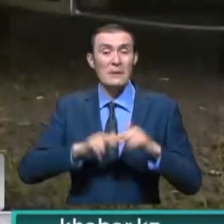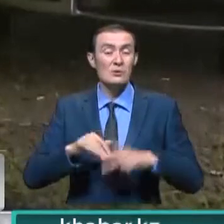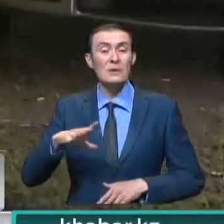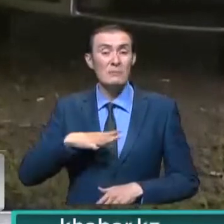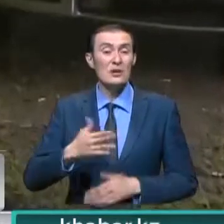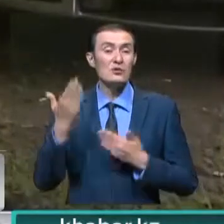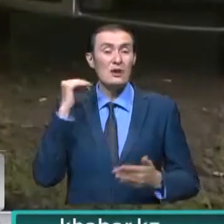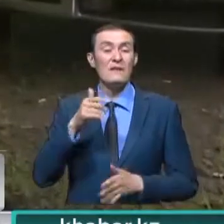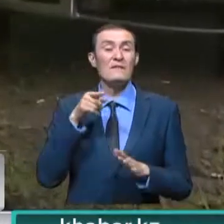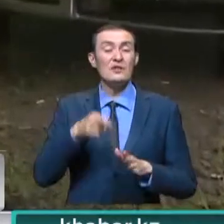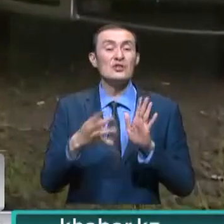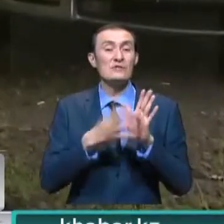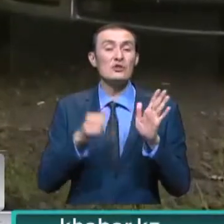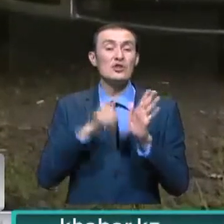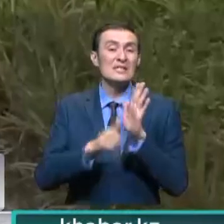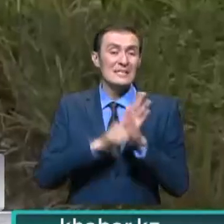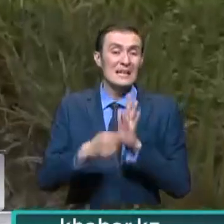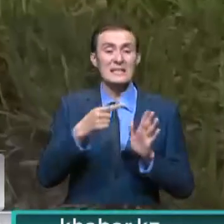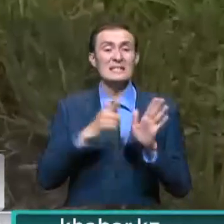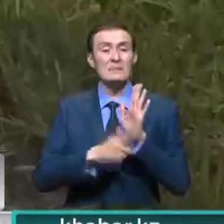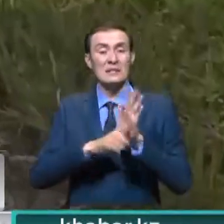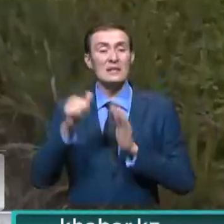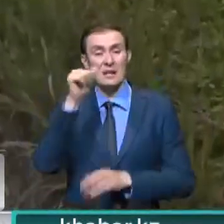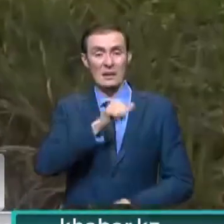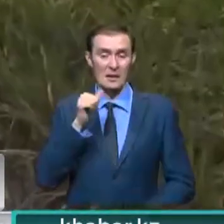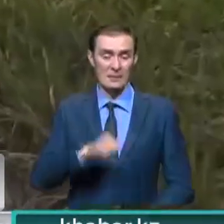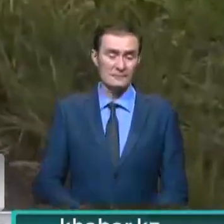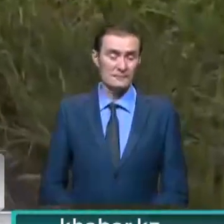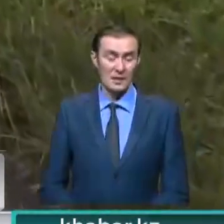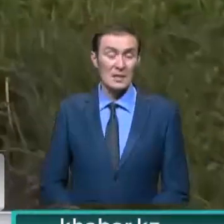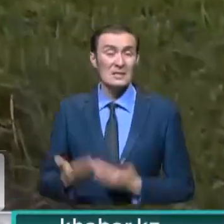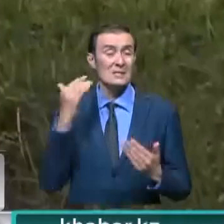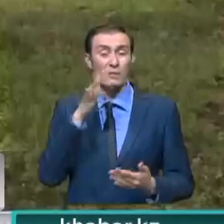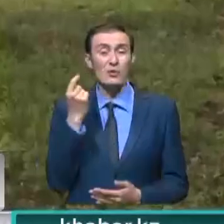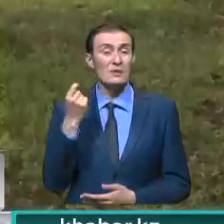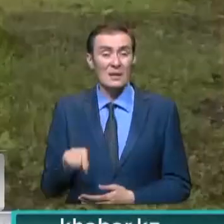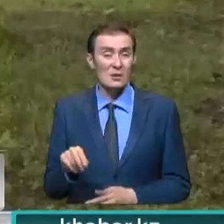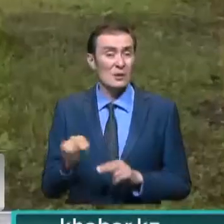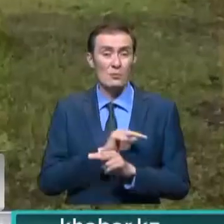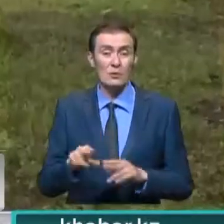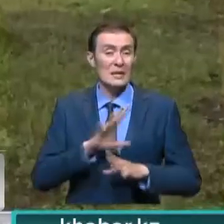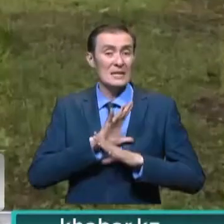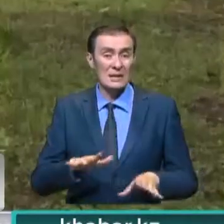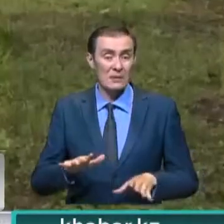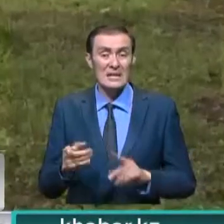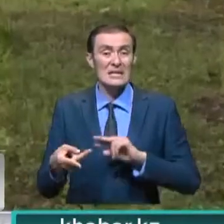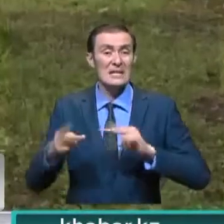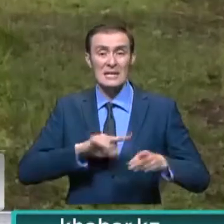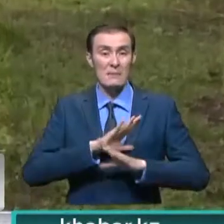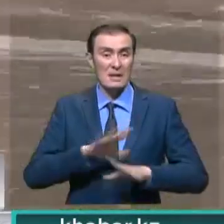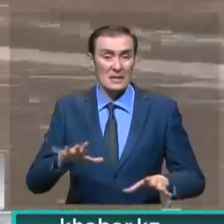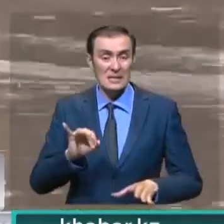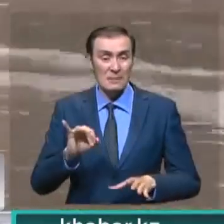были еще в 60-х, 70-х годах прошлого столетия. И с тех пор ни разу не ремонтировались и не заменялись.